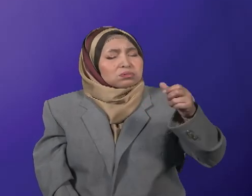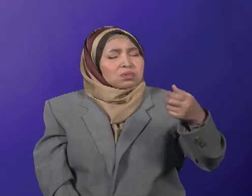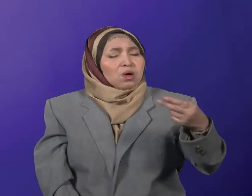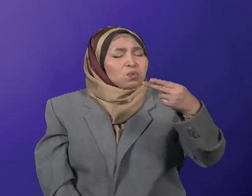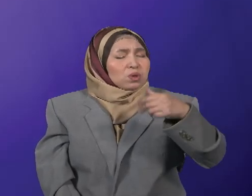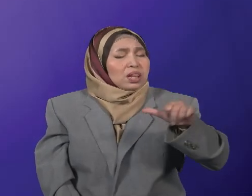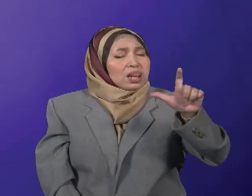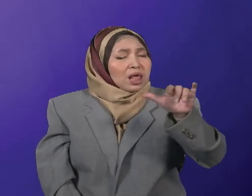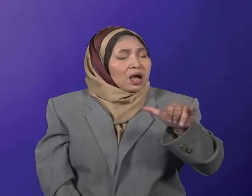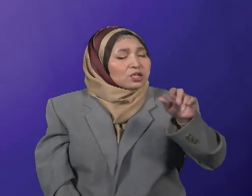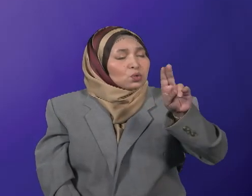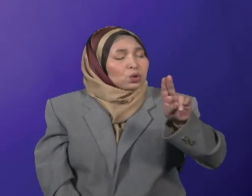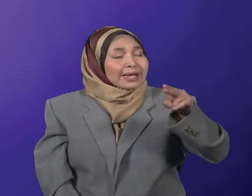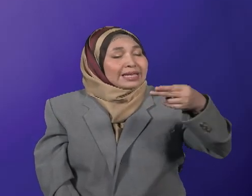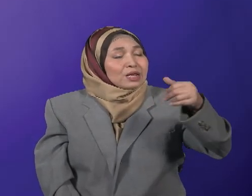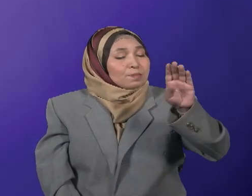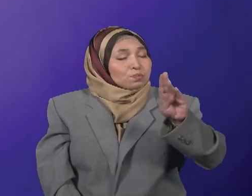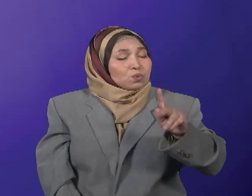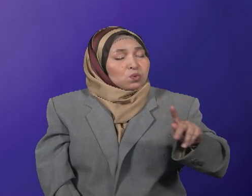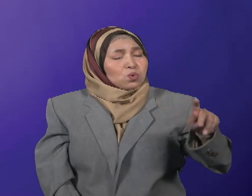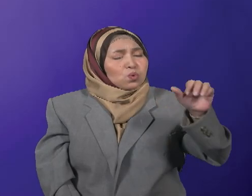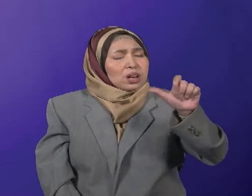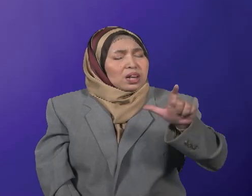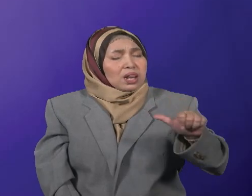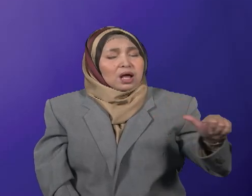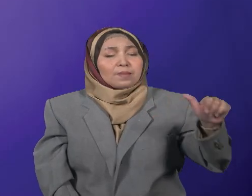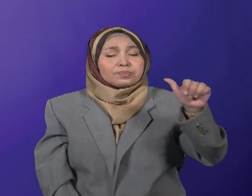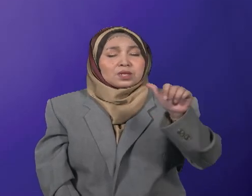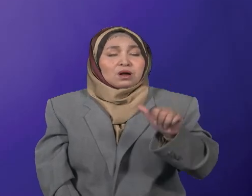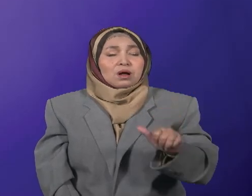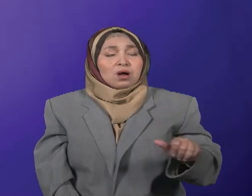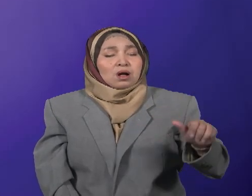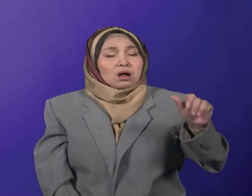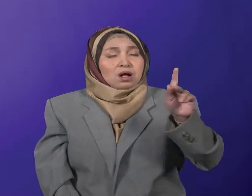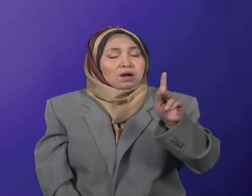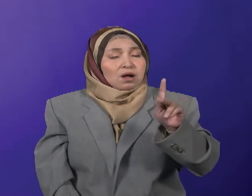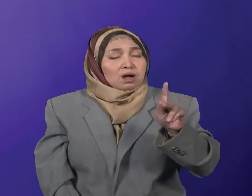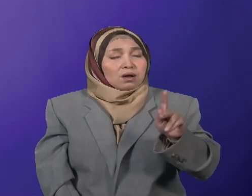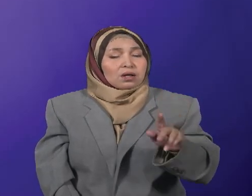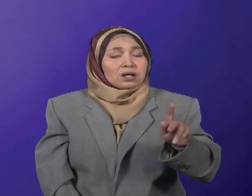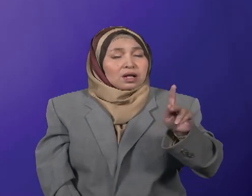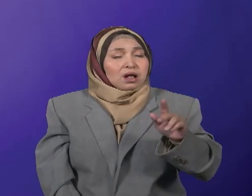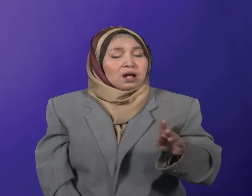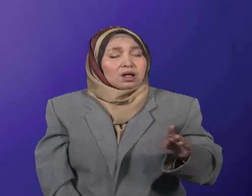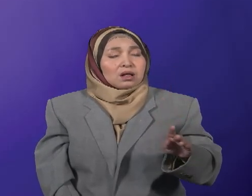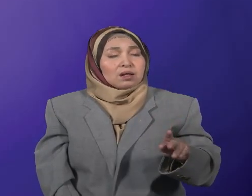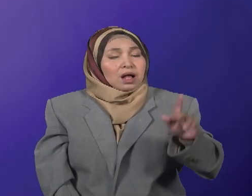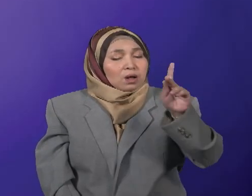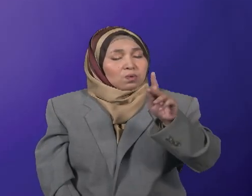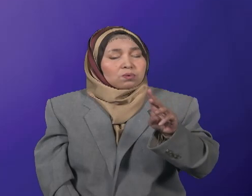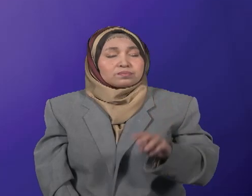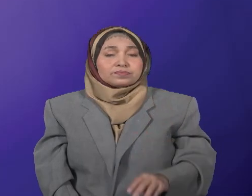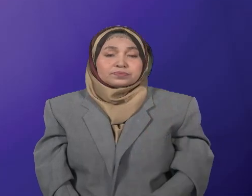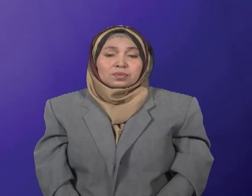لَا يُحِبُّ كُلَّ. Sambung. Kafar. Sambung. Kafar. Sekali